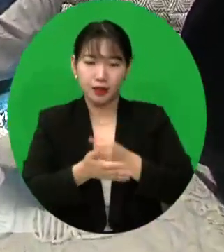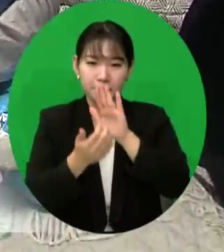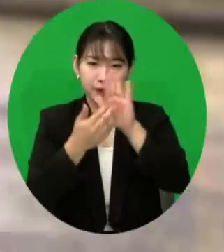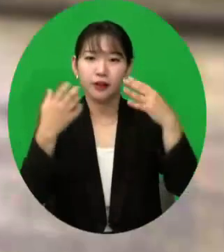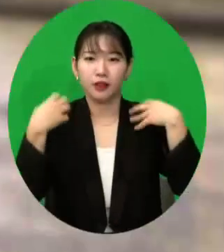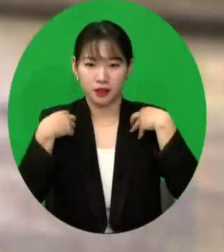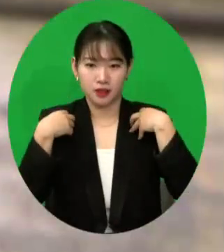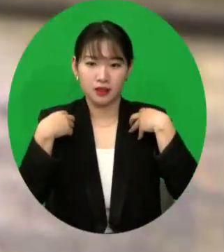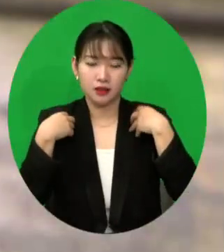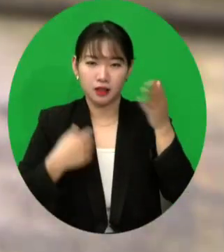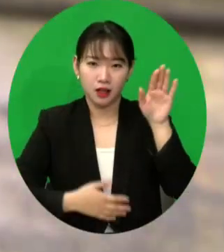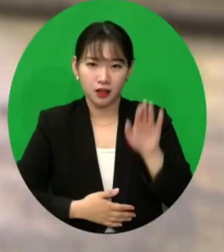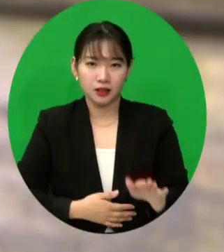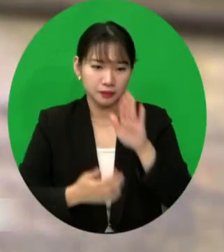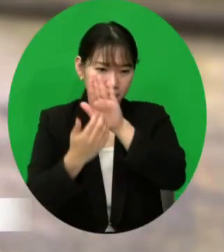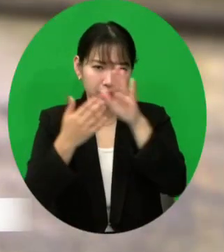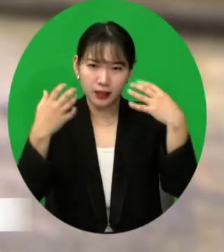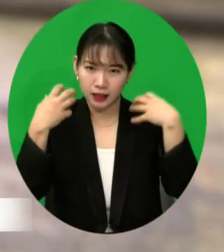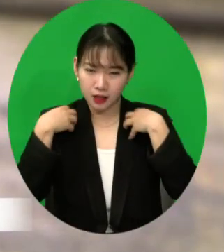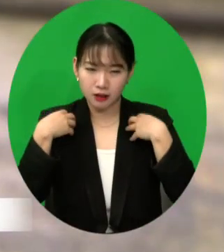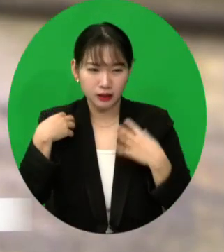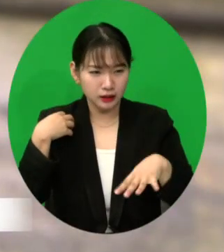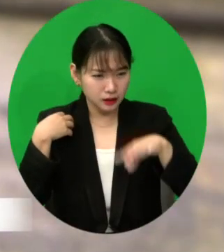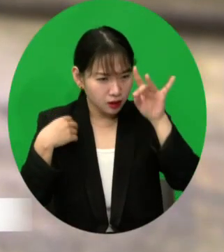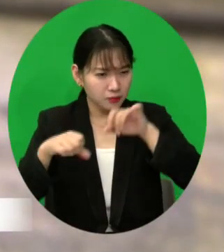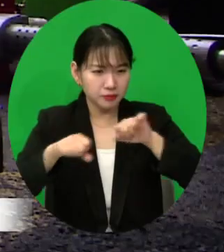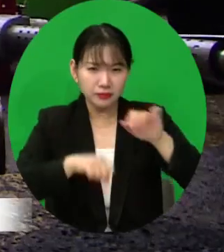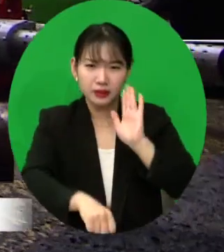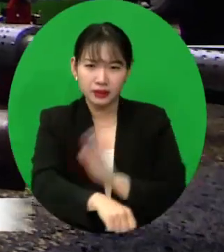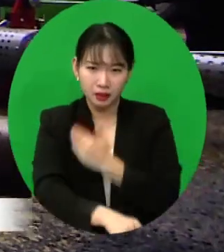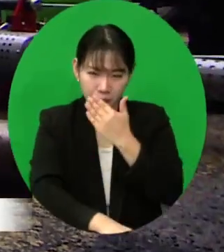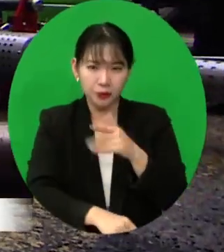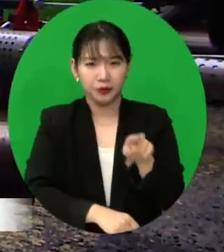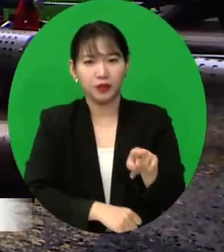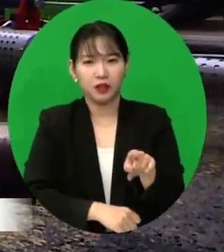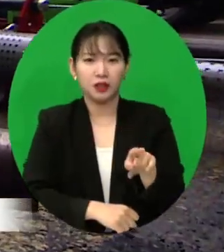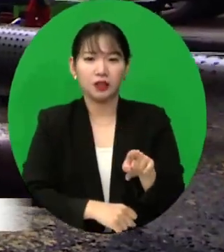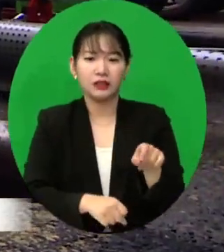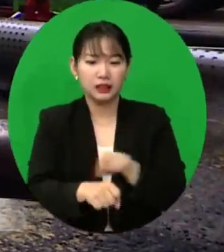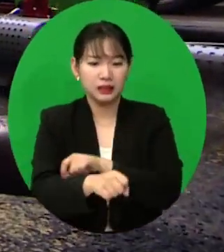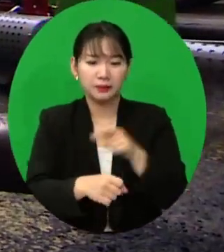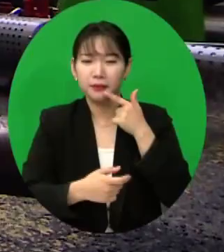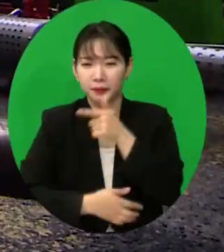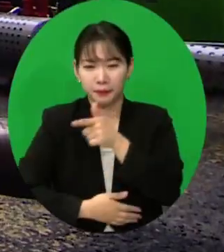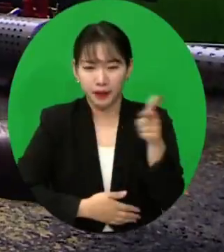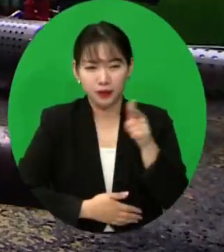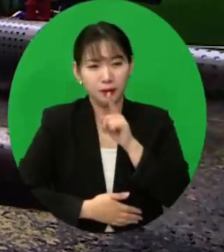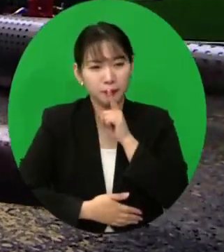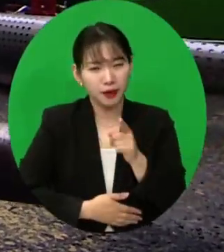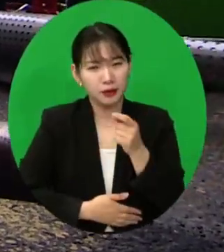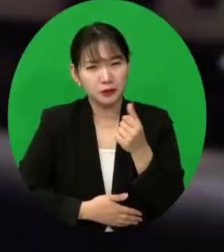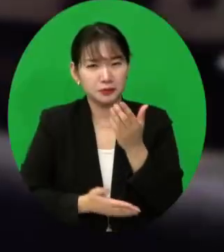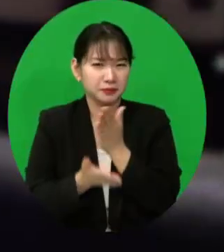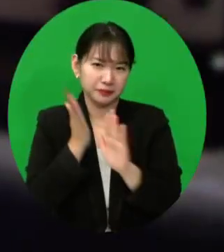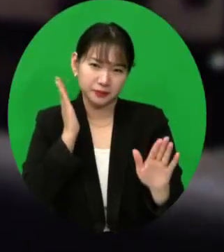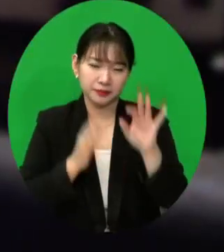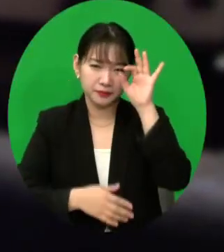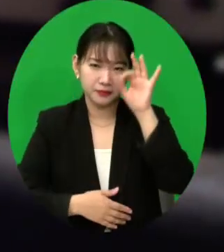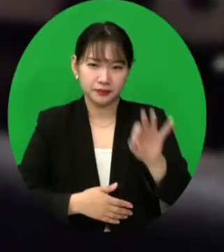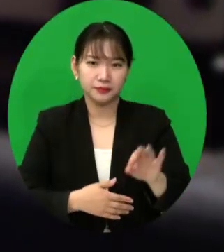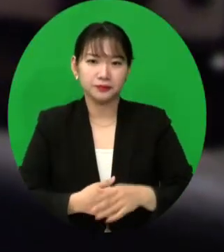방역당국. 하지만 방역당국의 초동 조치와 현장 대응 모습은 특별 방역이라는 말과는 동떨어져